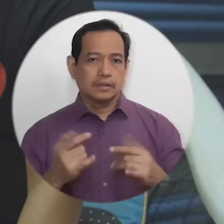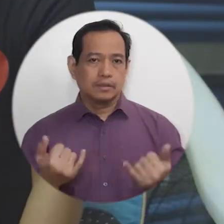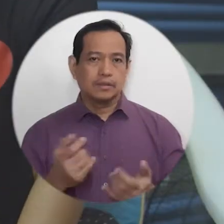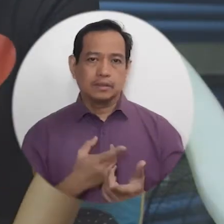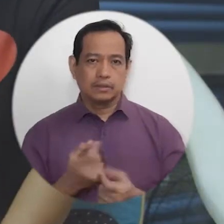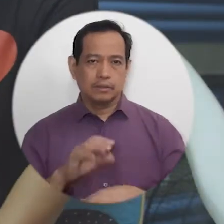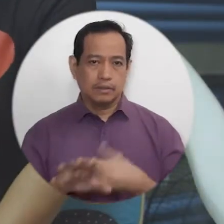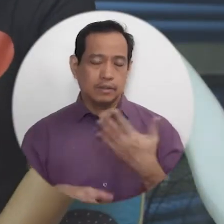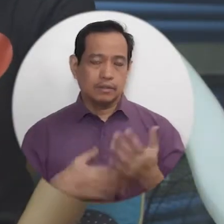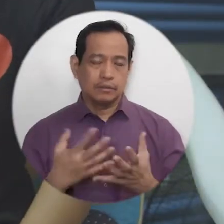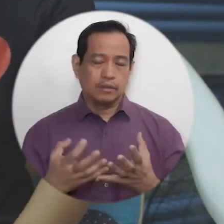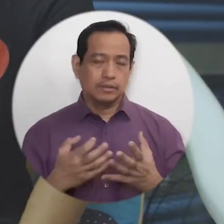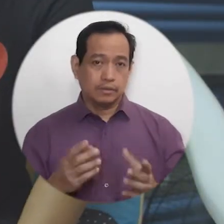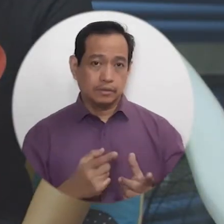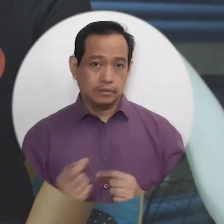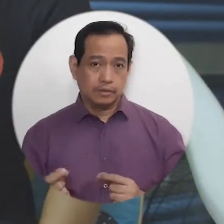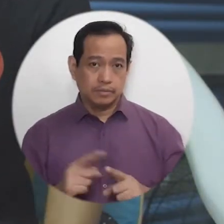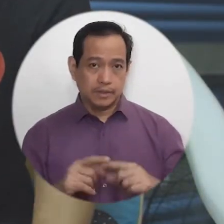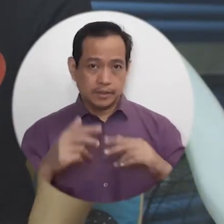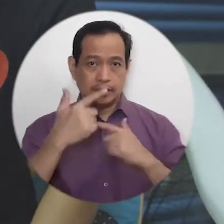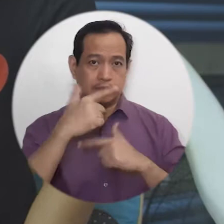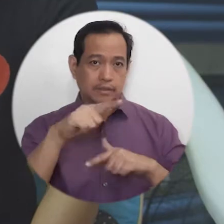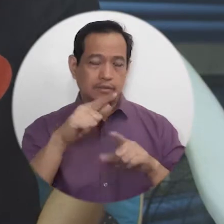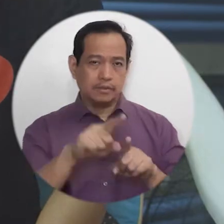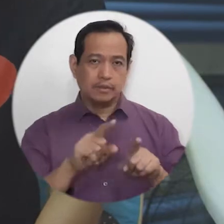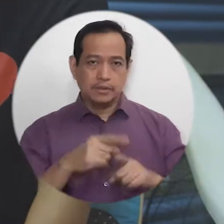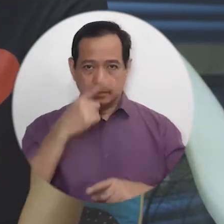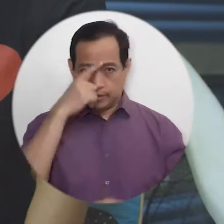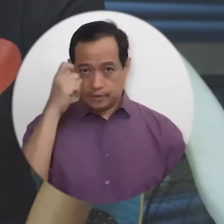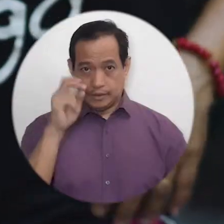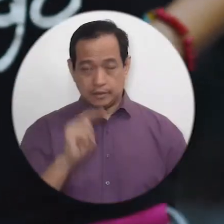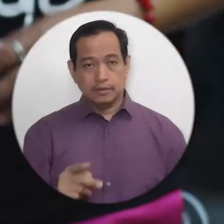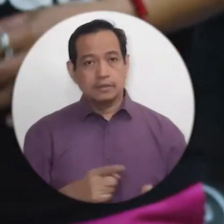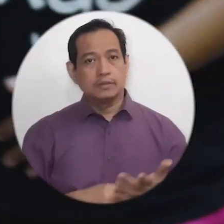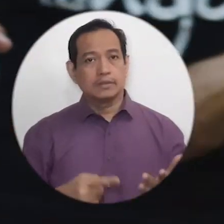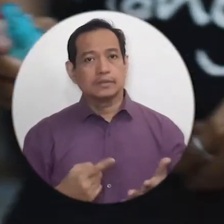gusto niyang gawin. Pero limit pa rin po kasi kailangan pa rin po siyang i-monitor.